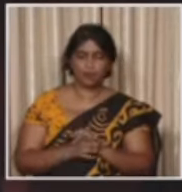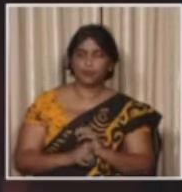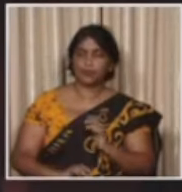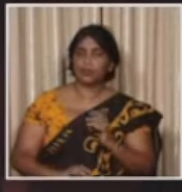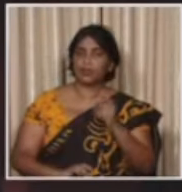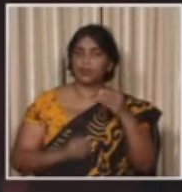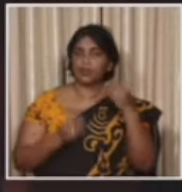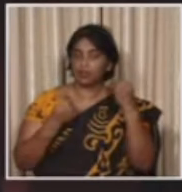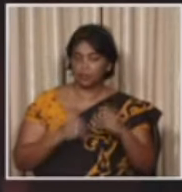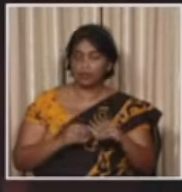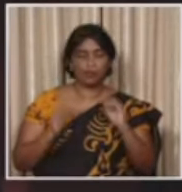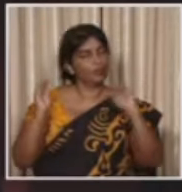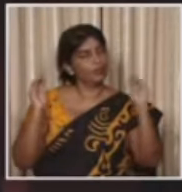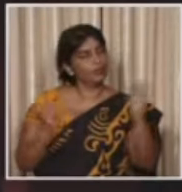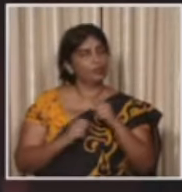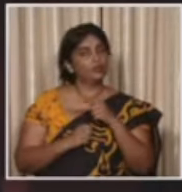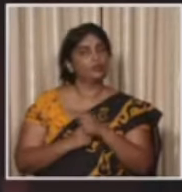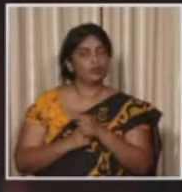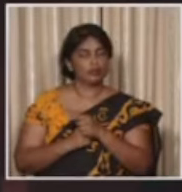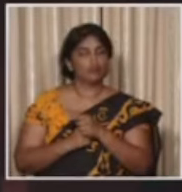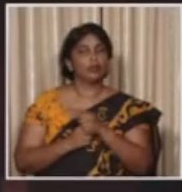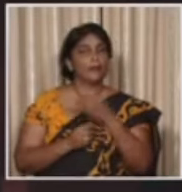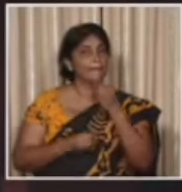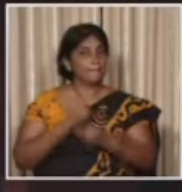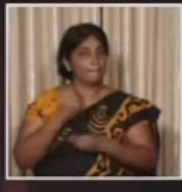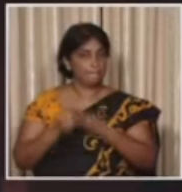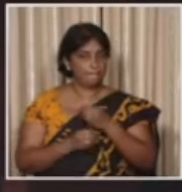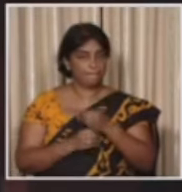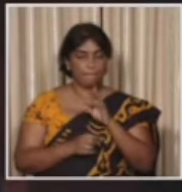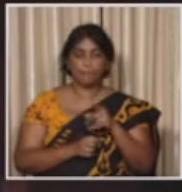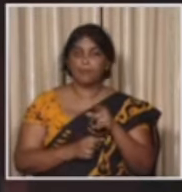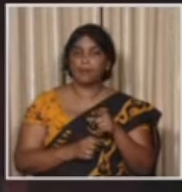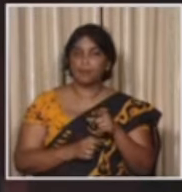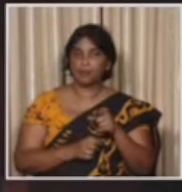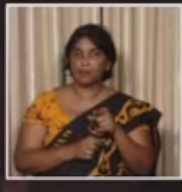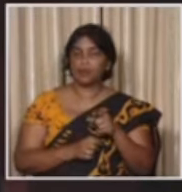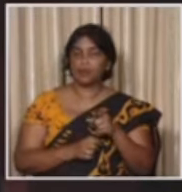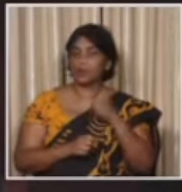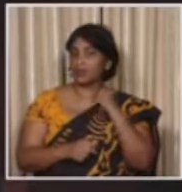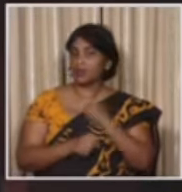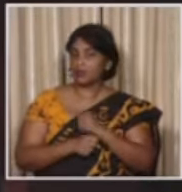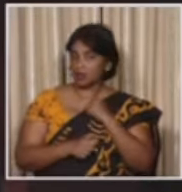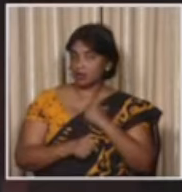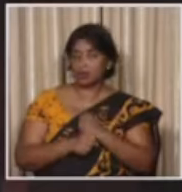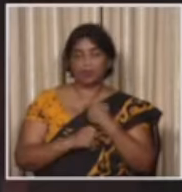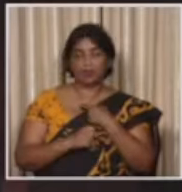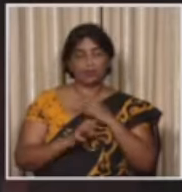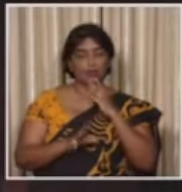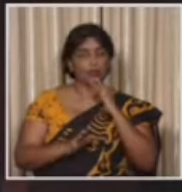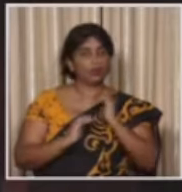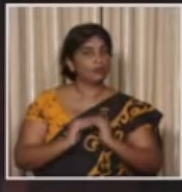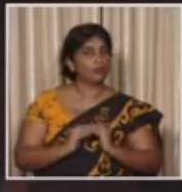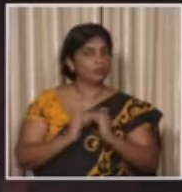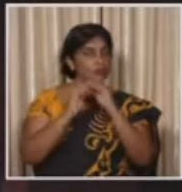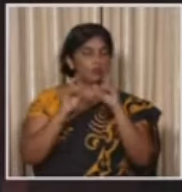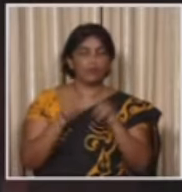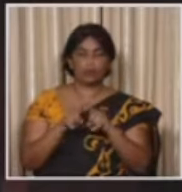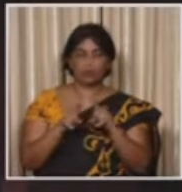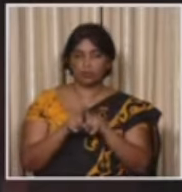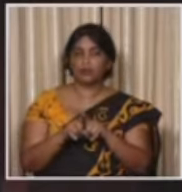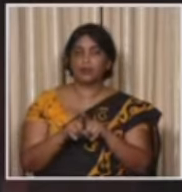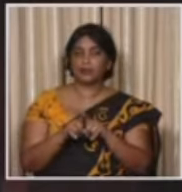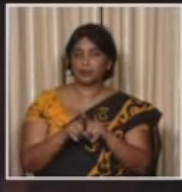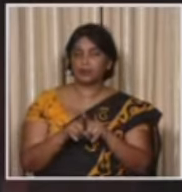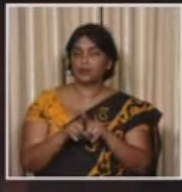ශුද්‍ර කුඩා හා මධ්‍ය පරිමාණයේ ව්‍යාපාර රජයේ සංගණනයක් අඩුවා. Impact of